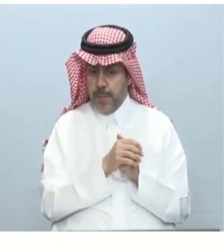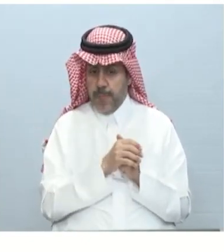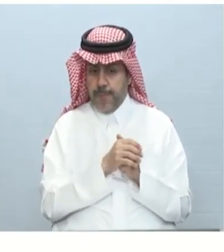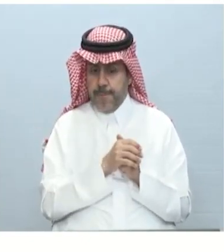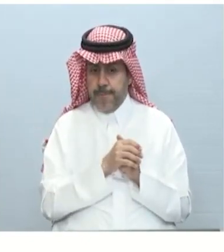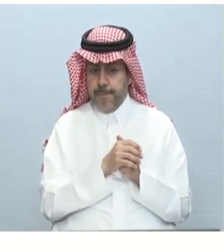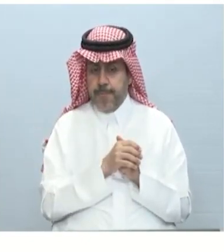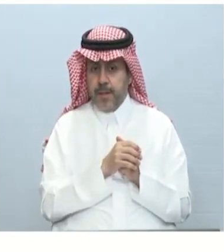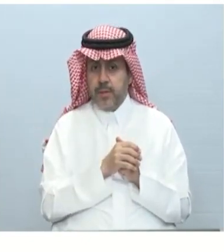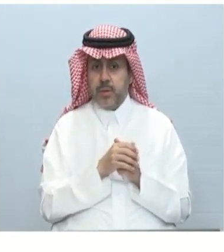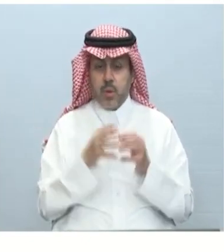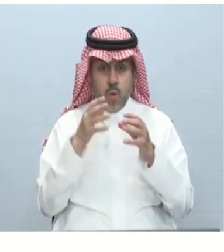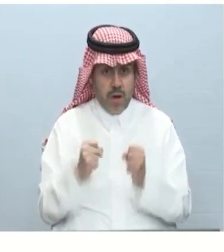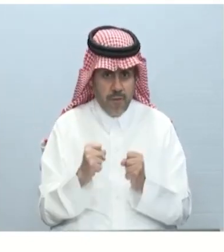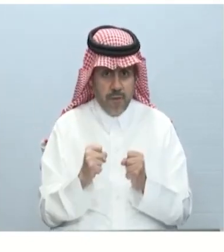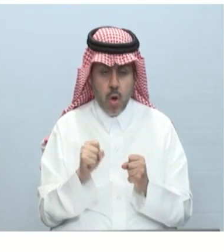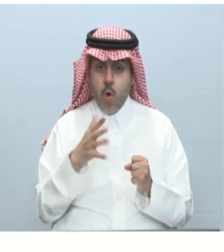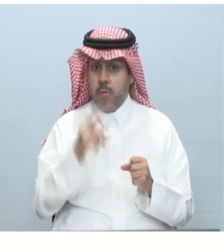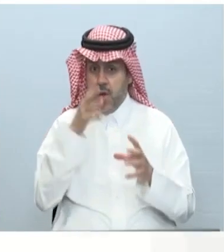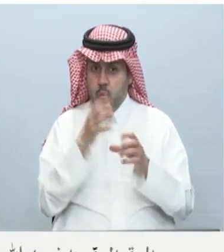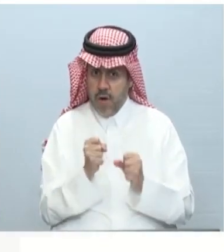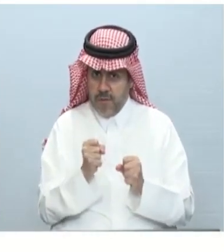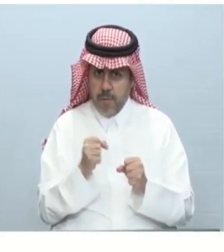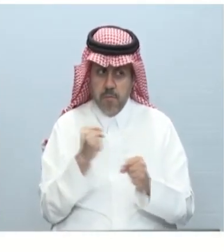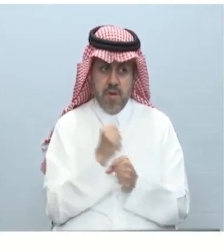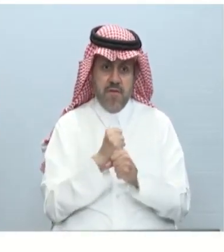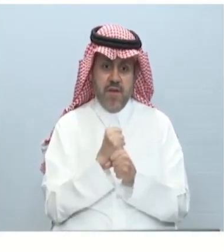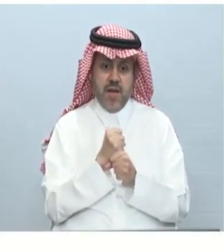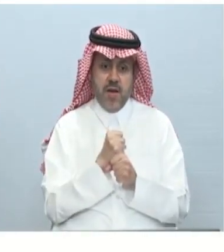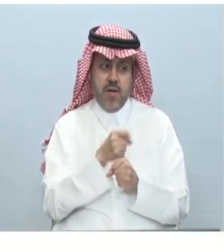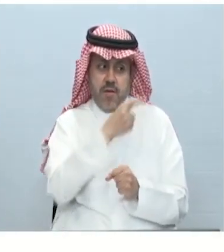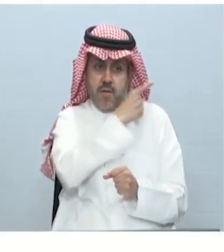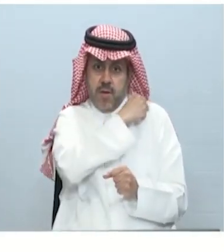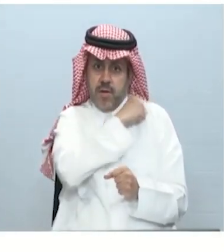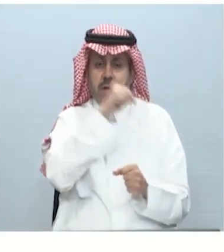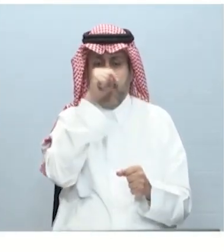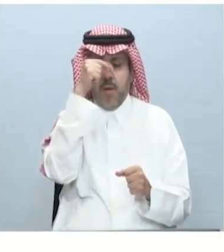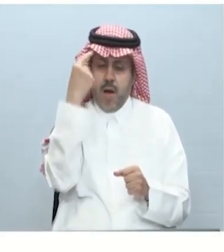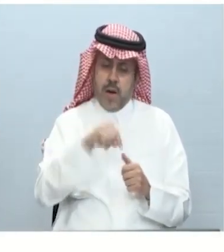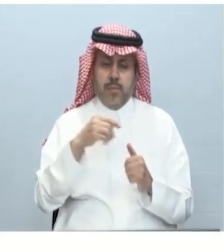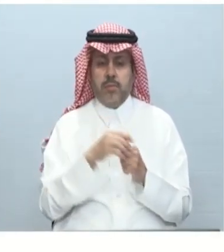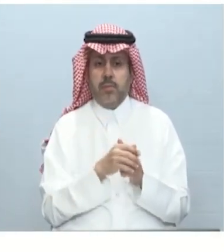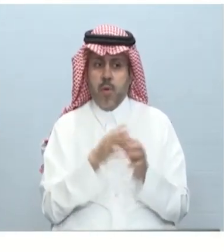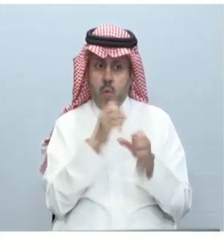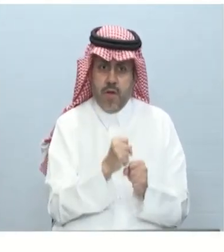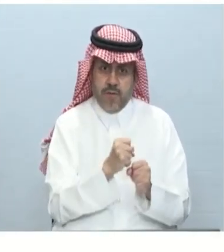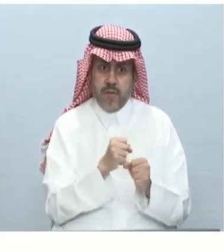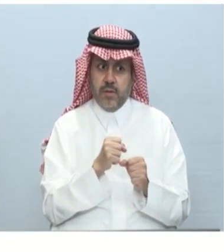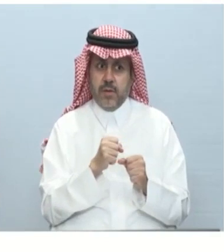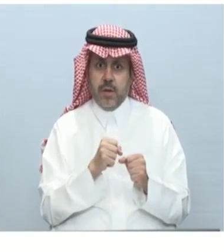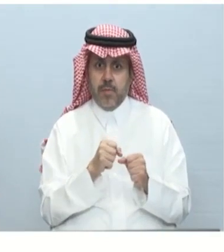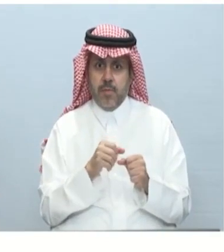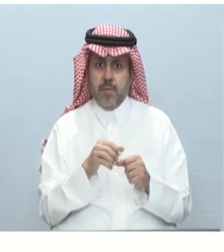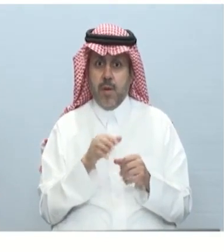النتيجه سيحجزه هذا الخوف عن الوقوع فيما حرم الله جل وعلا فان